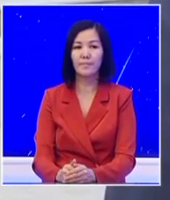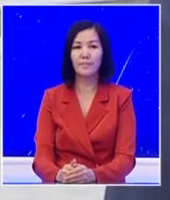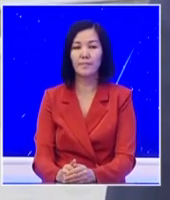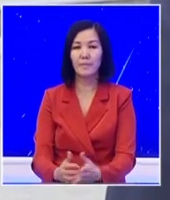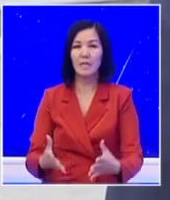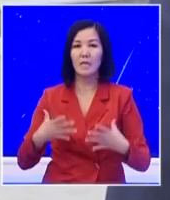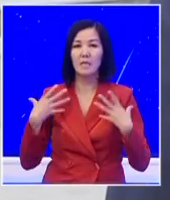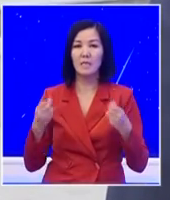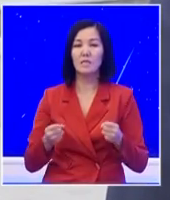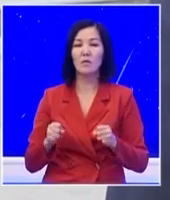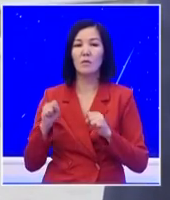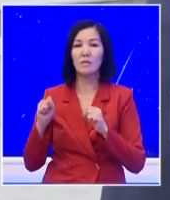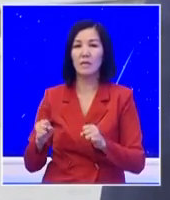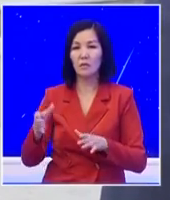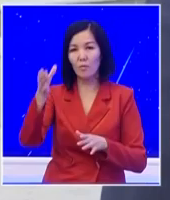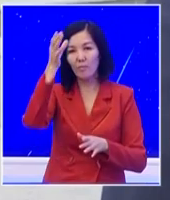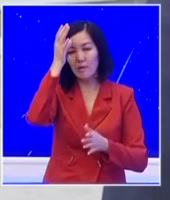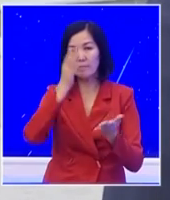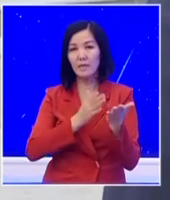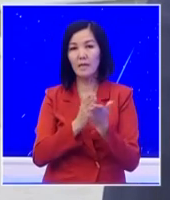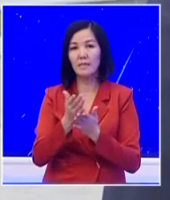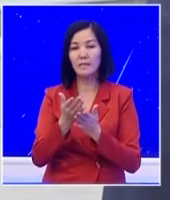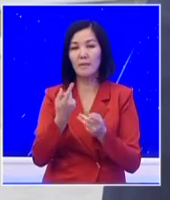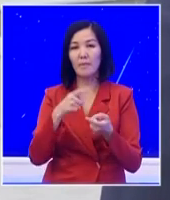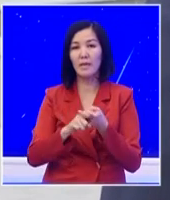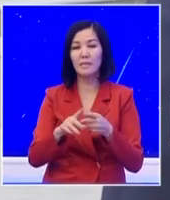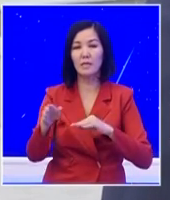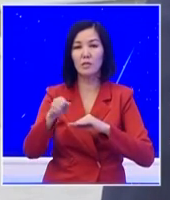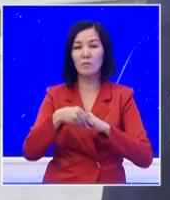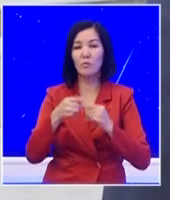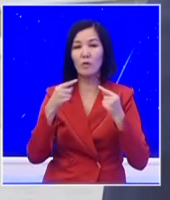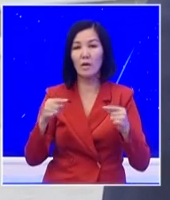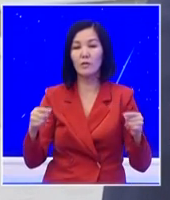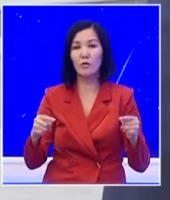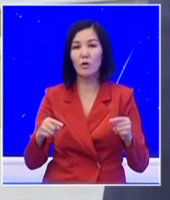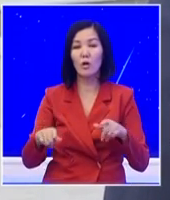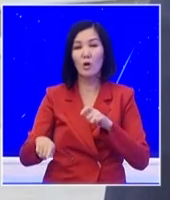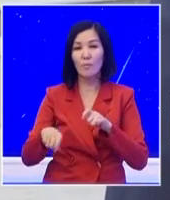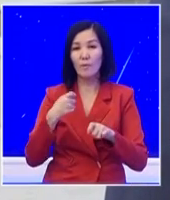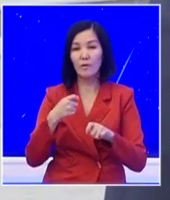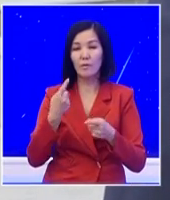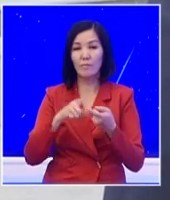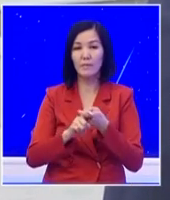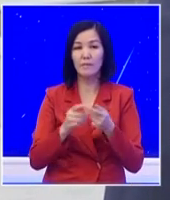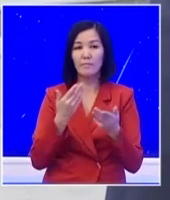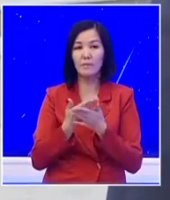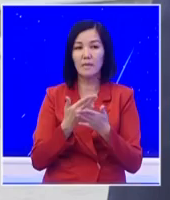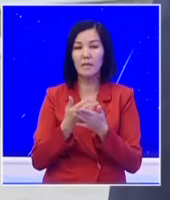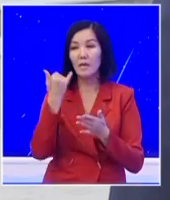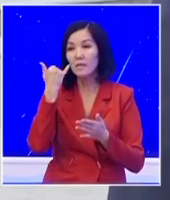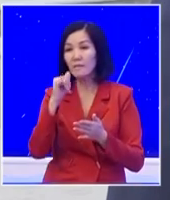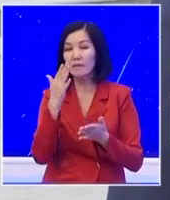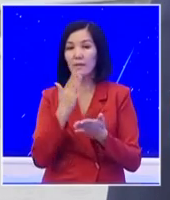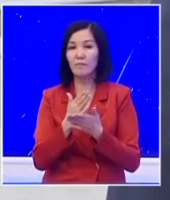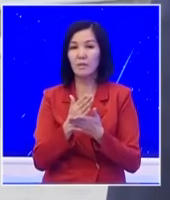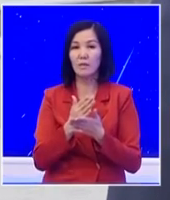Денсаулық саласына да, білім саласына қатысты да, бұл жерде тек қана жемқорлық фактілер емес, әртүрлі құқық бұзушылықтарға қатысты мәселемен кісілер хабарласып жатыр.